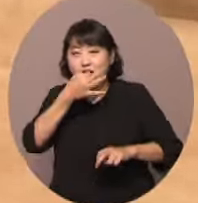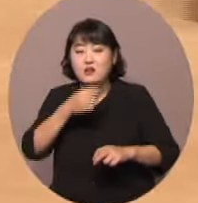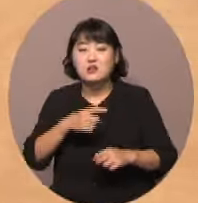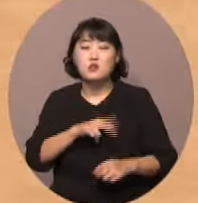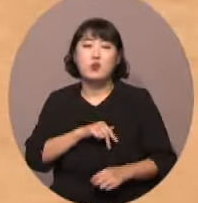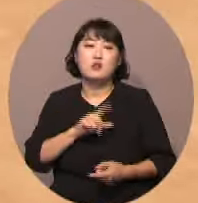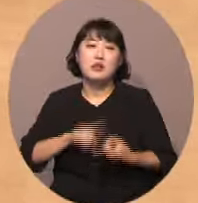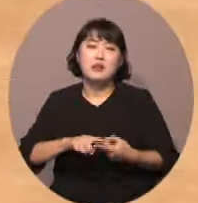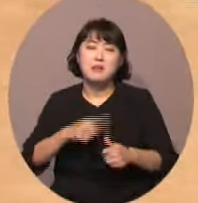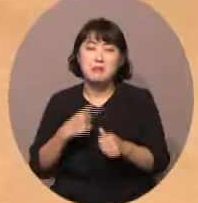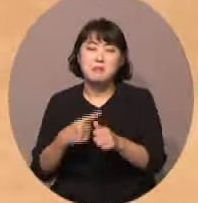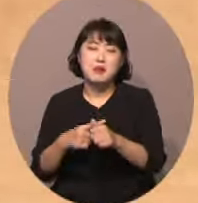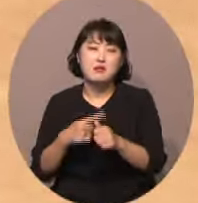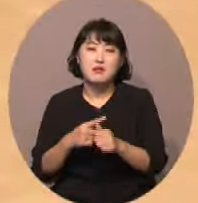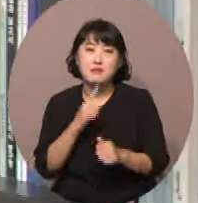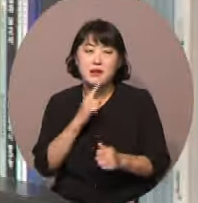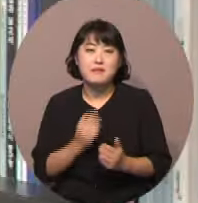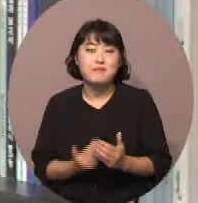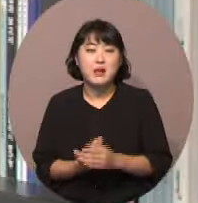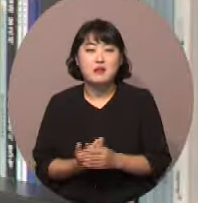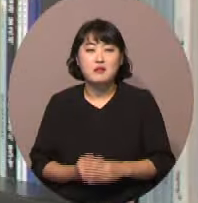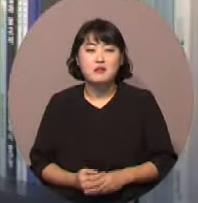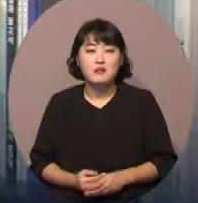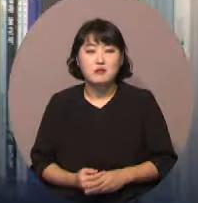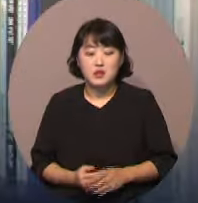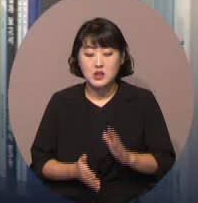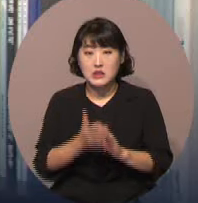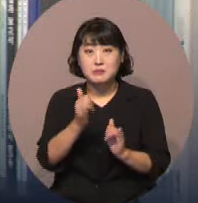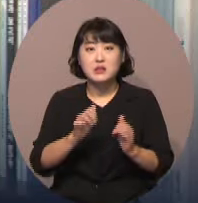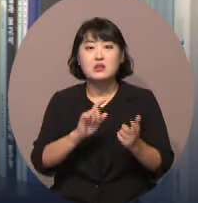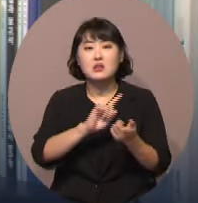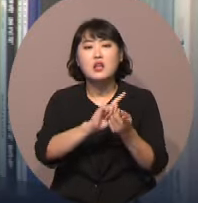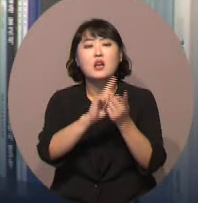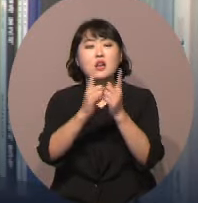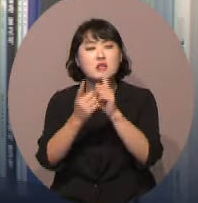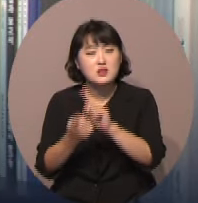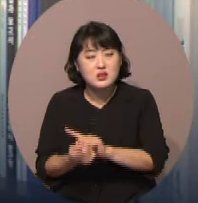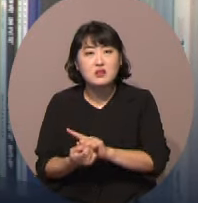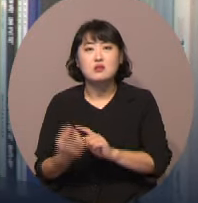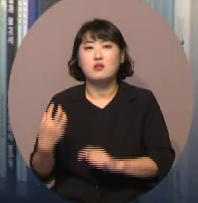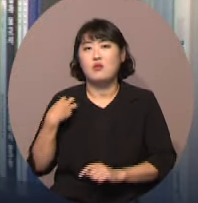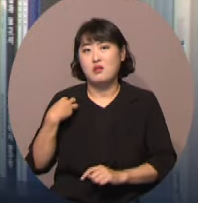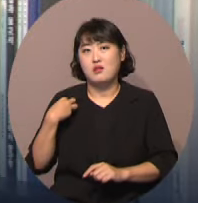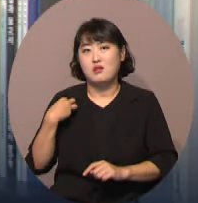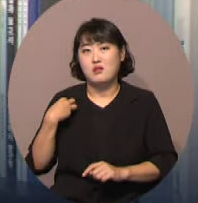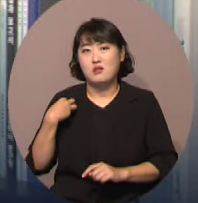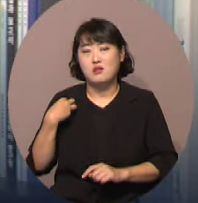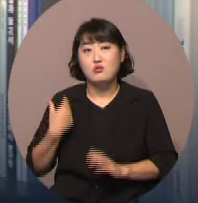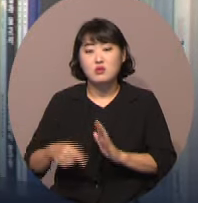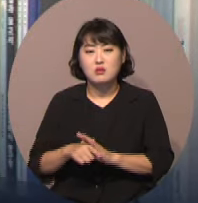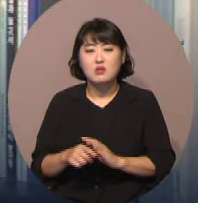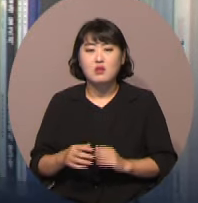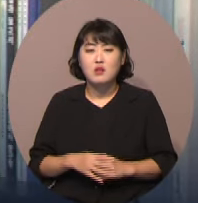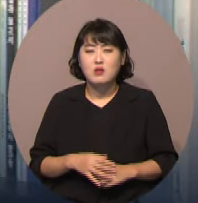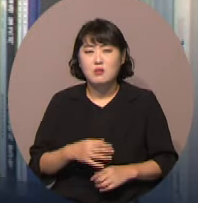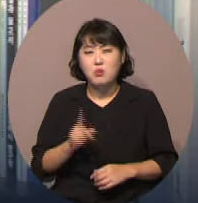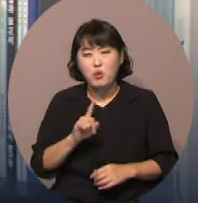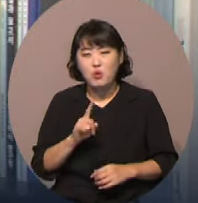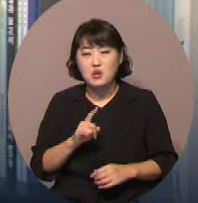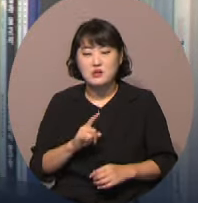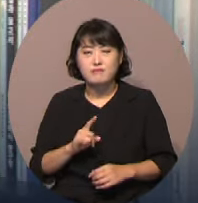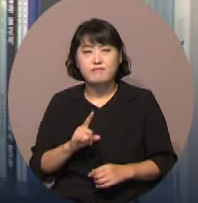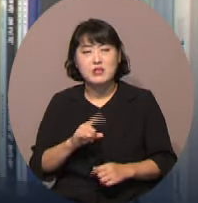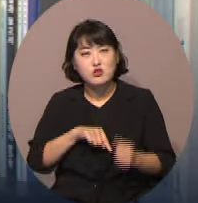의원들에 대한 비판이 나옵니다 시민의 대변자로서 역할을 하기 위해서는 스스로 그러 어떤